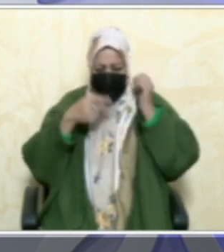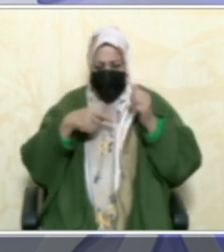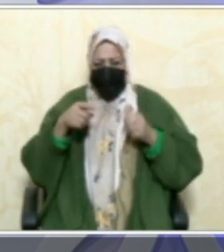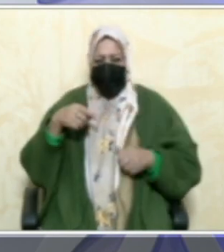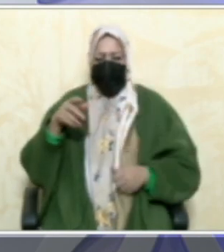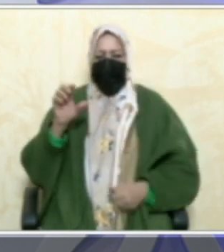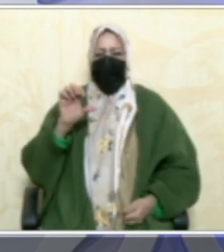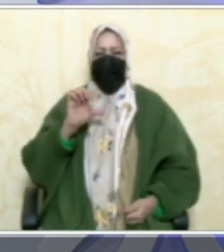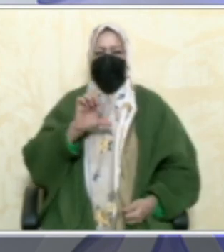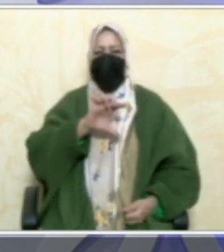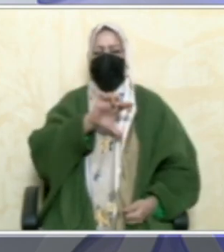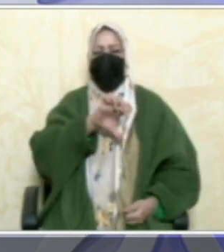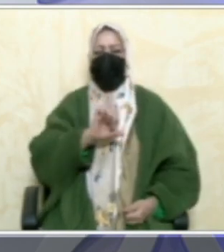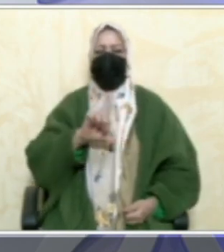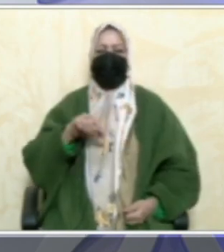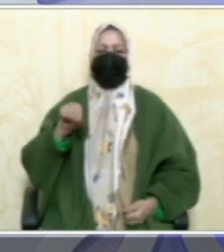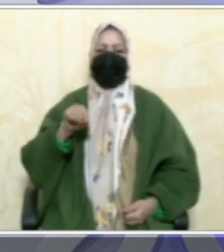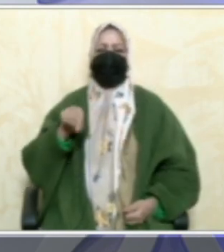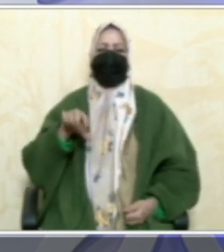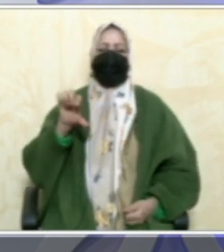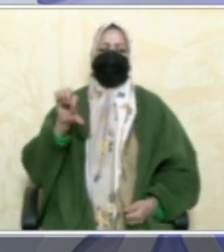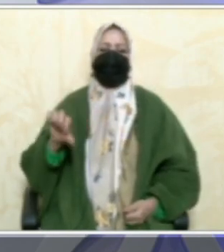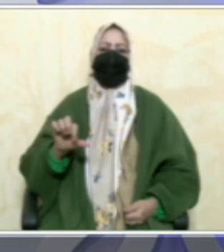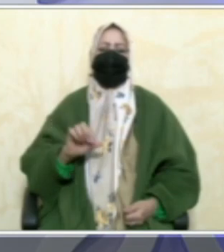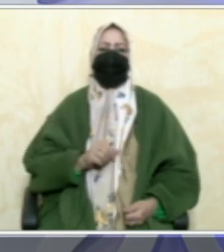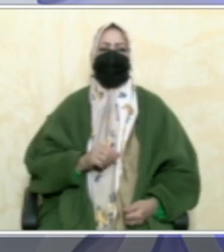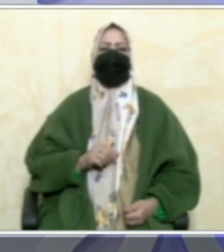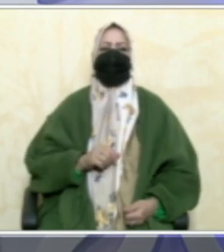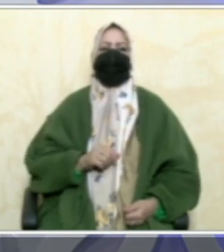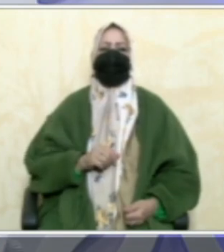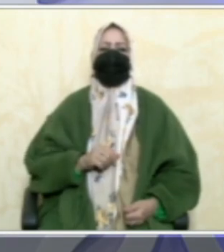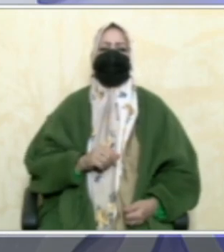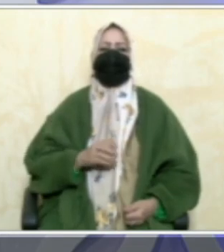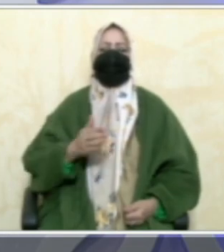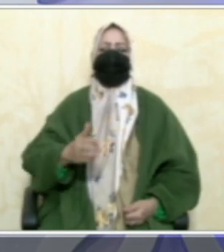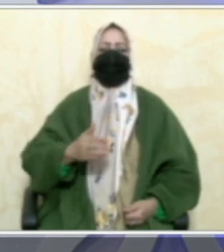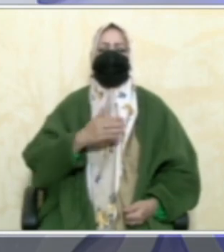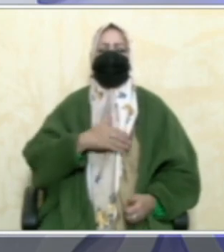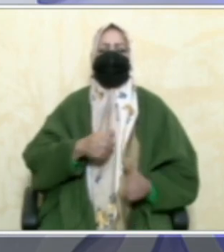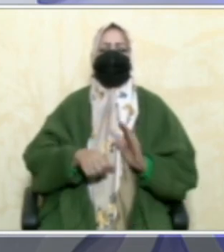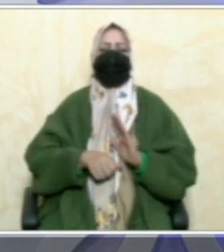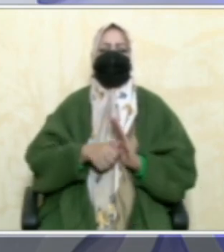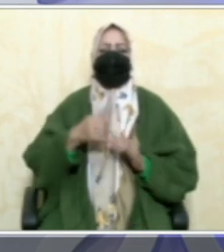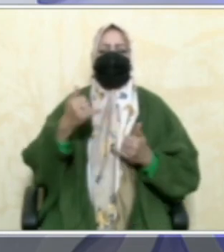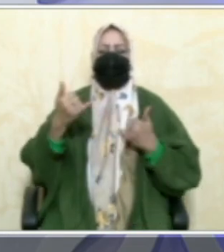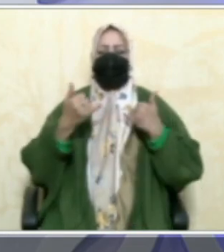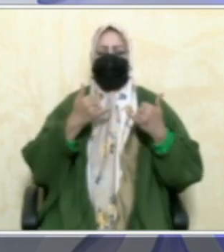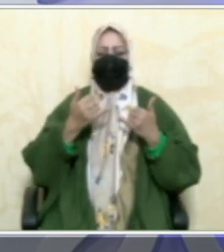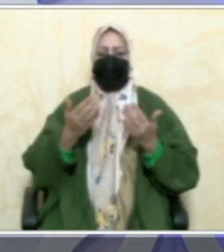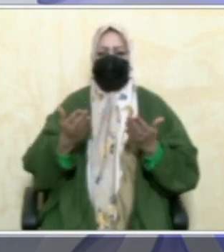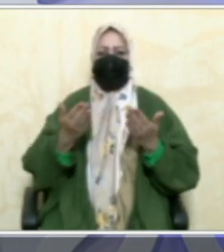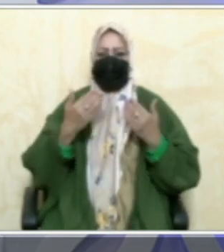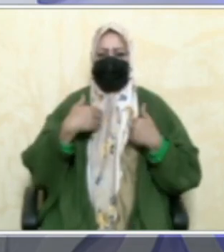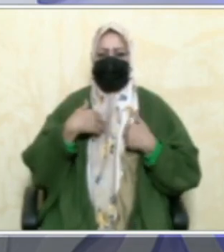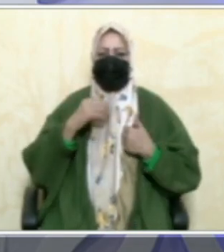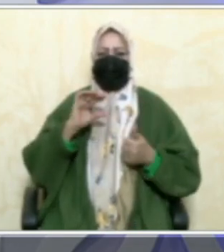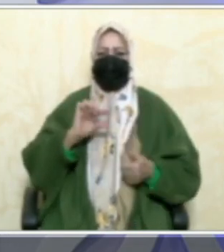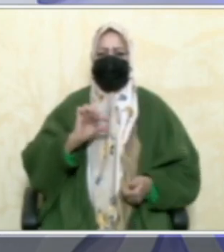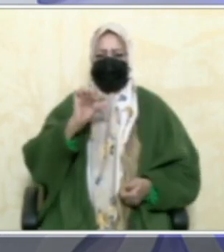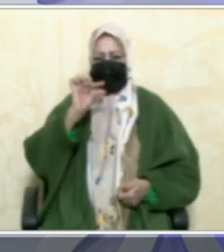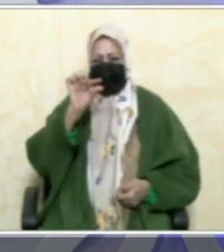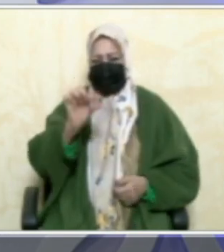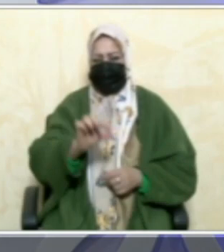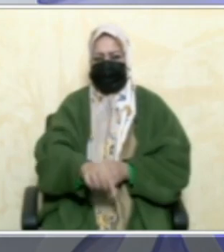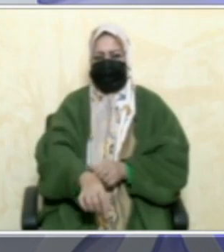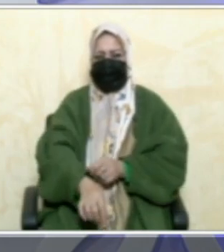90.9. قبل البدء في استقبال الأسئلة عندي بعض يعني النصائح